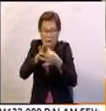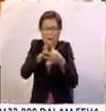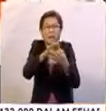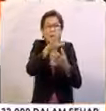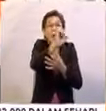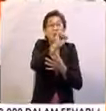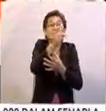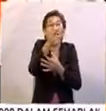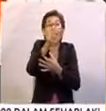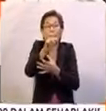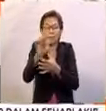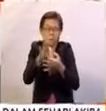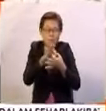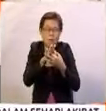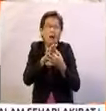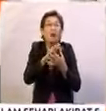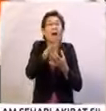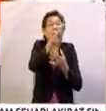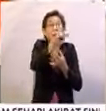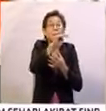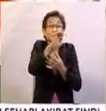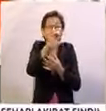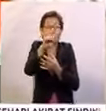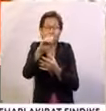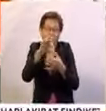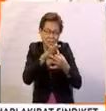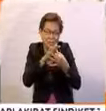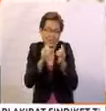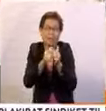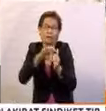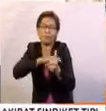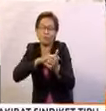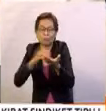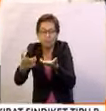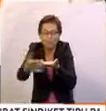Komunikasi dan Multimedia Malaysia MCMC dengan pihak polis.